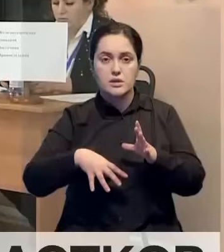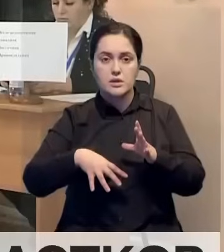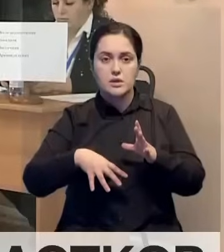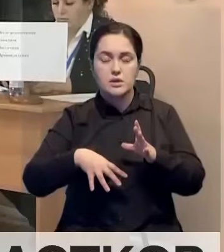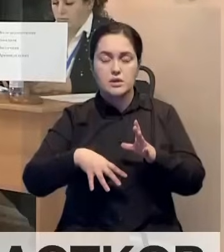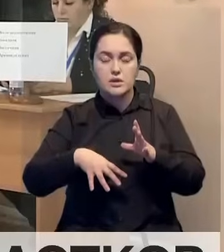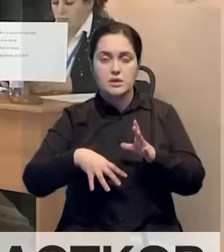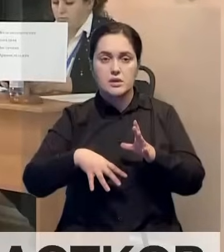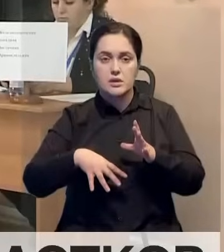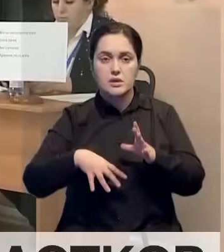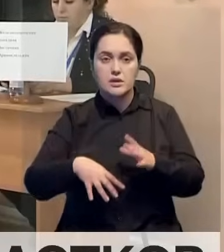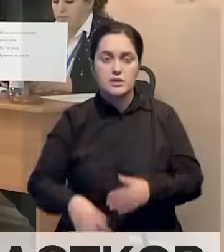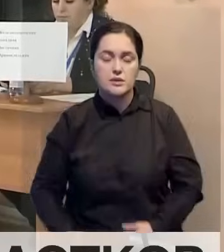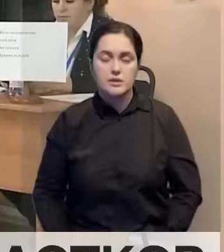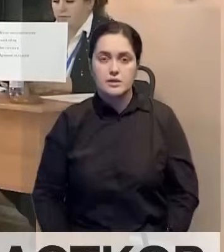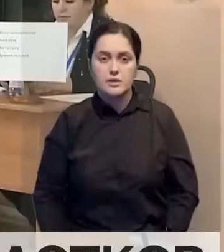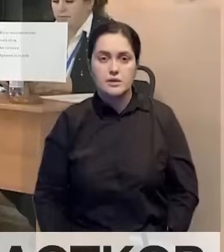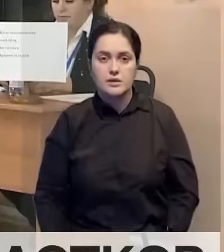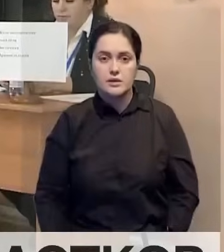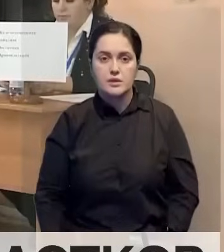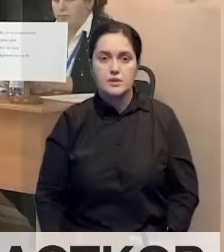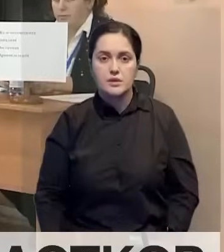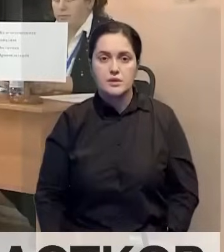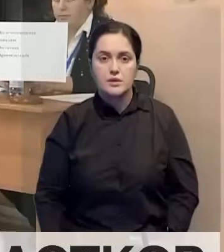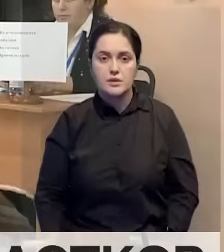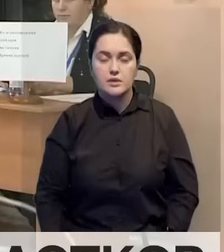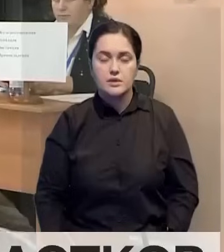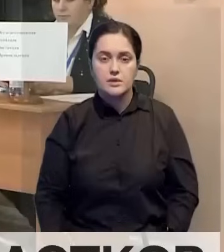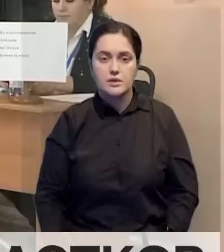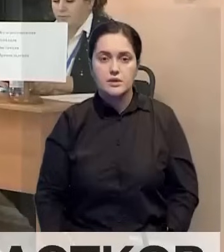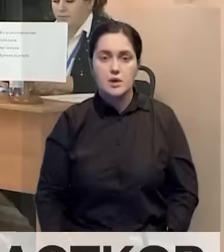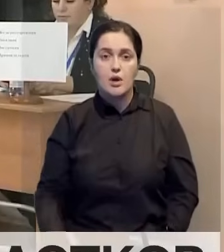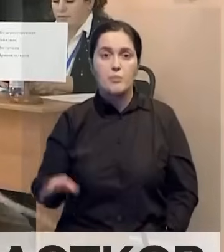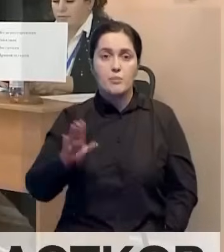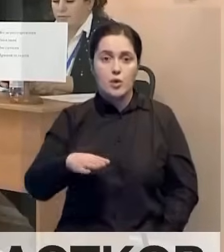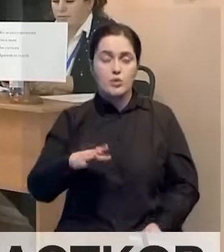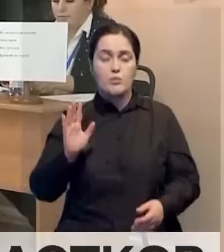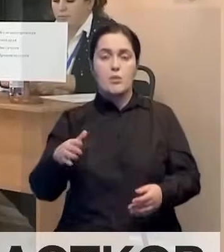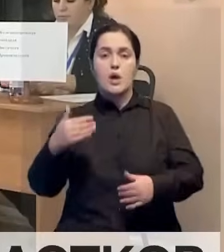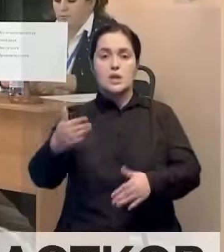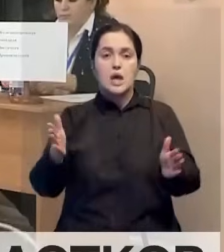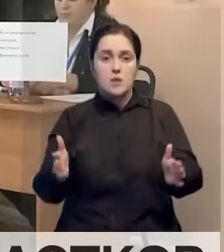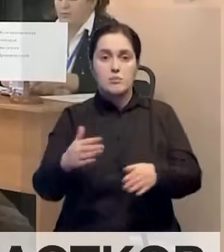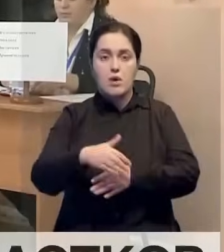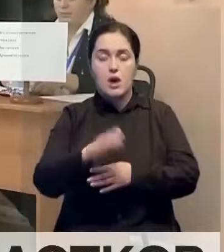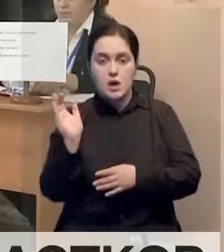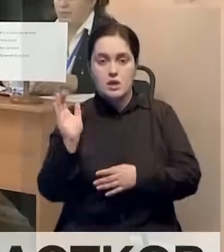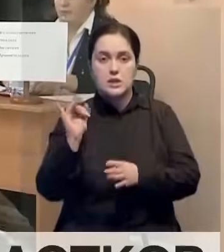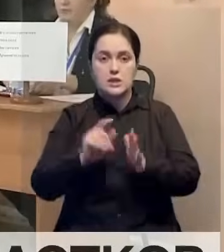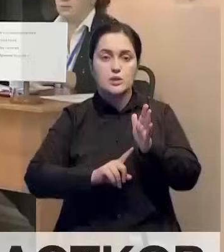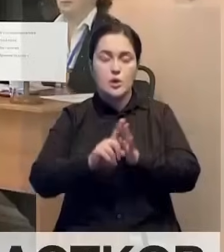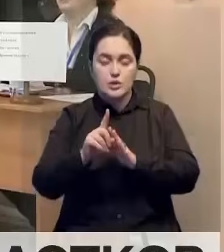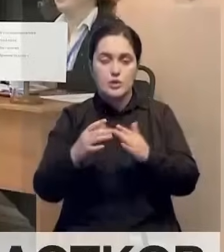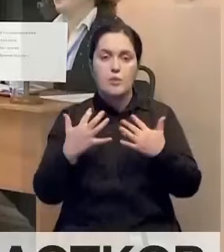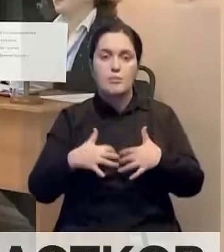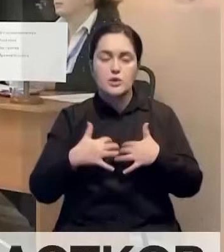и опечатают. Далее они вскроют переносные урны и стационарную и приступят